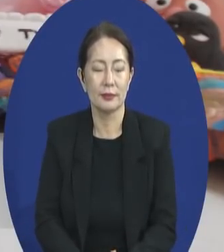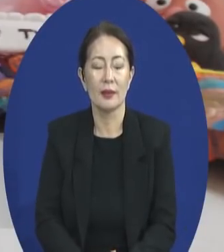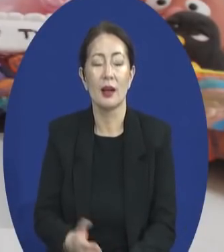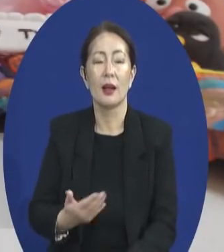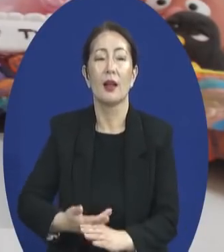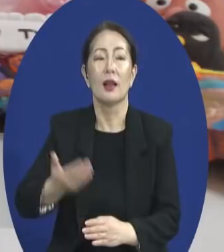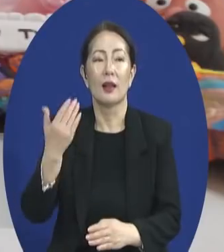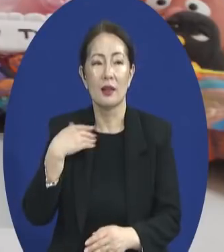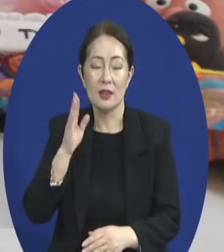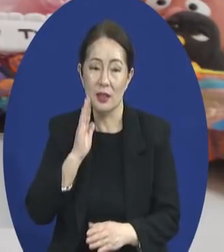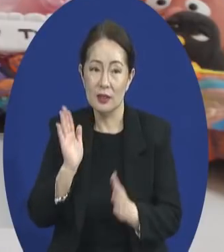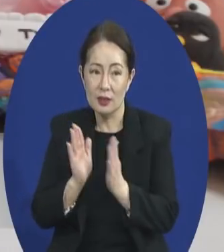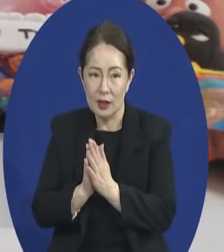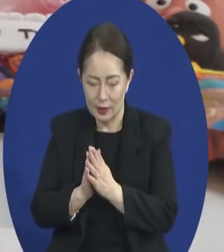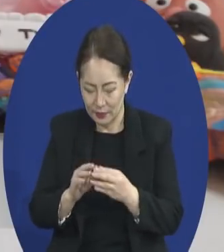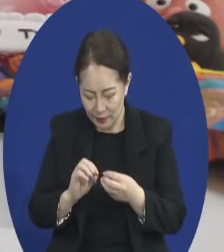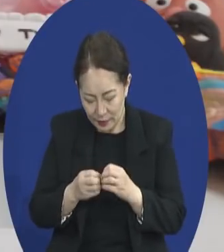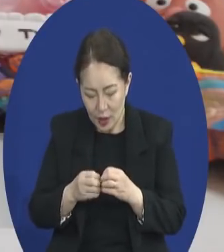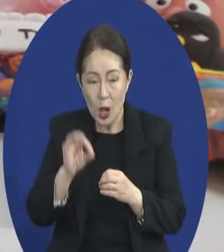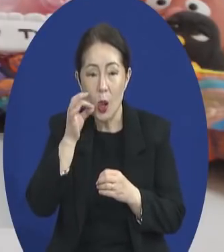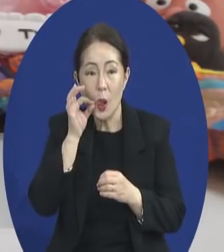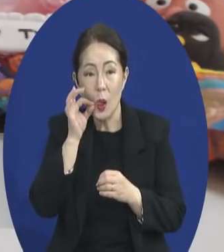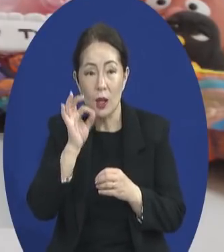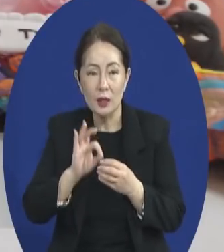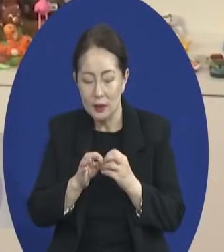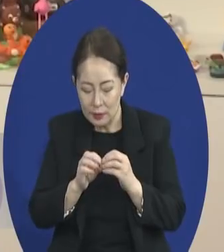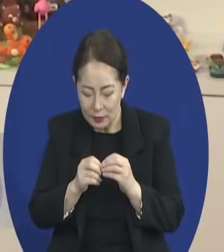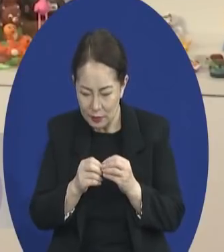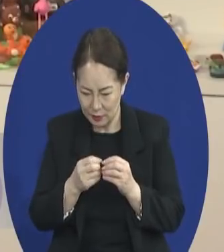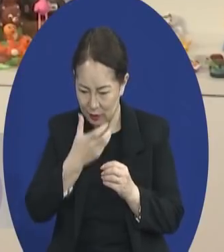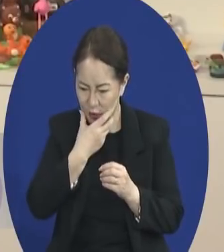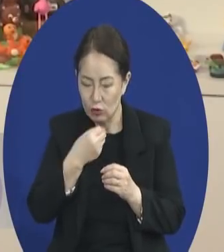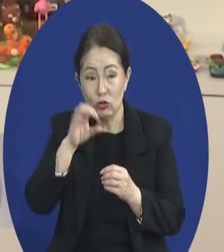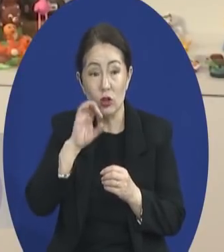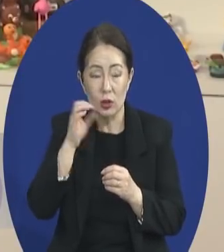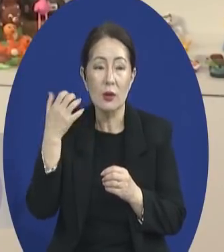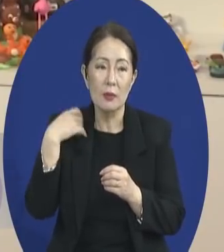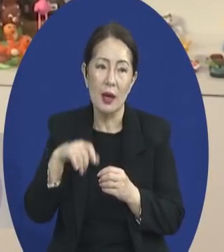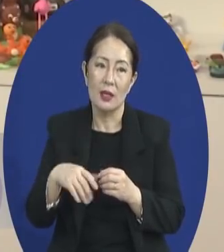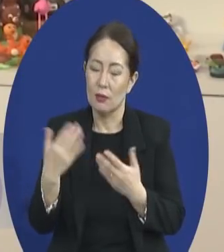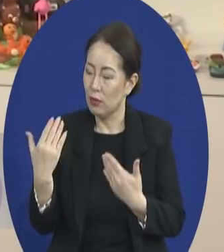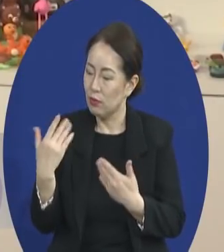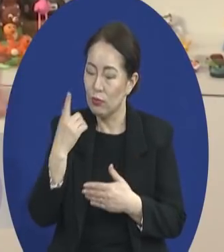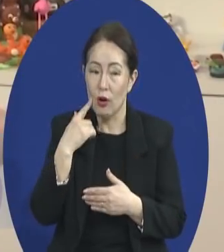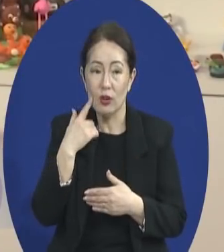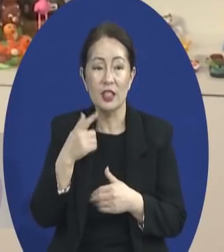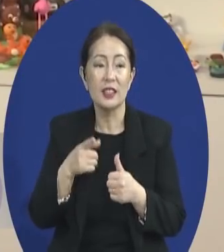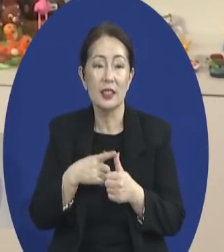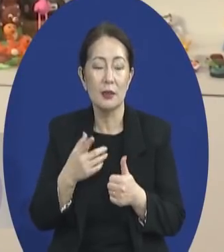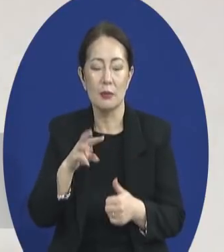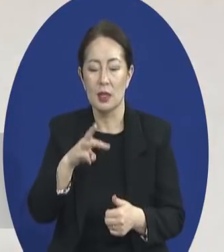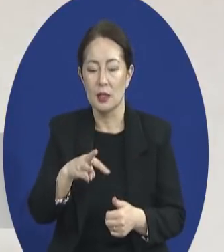Анх ээжтэйгээ хамт баримлын шавраар хүүхэлдэйн киноны баатар хийж байхад маш сонирхолтой байсан гэж хэвлүүхэн ярих энэ охиныг Мишель